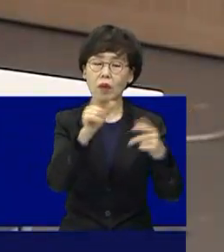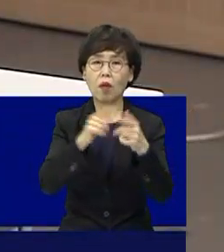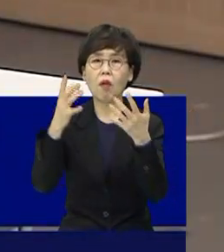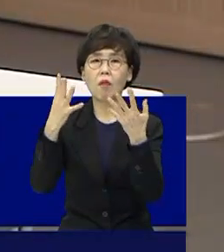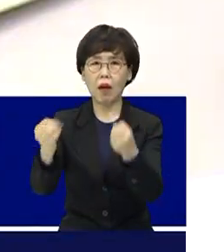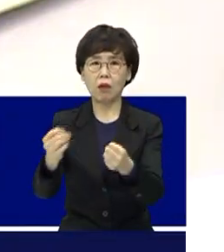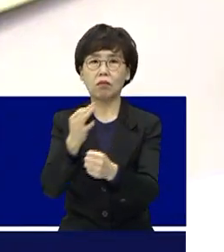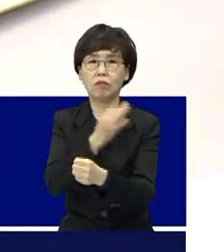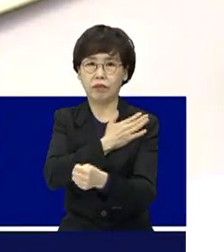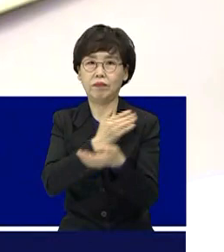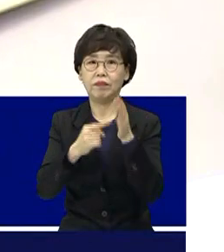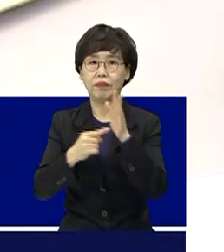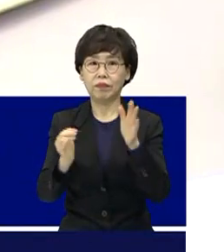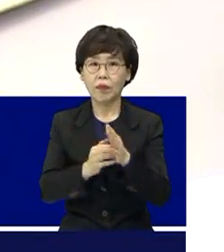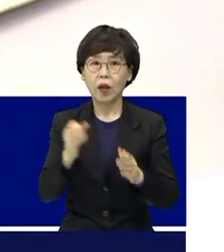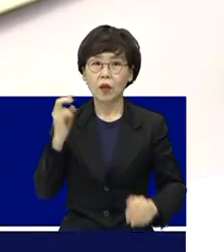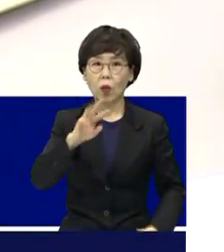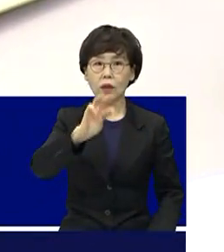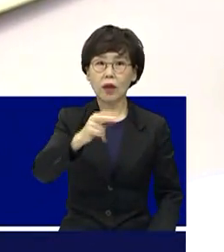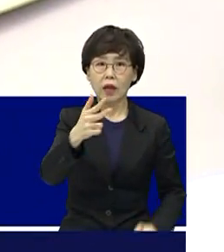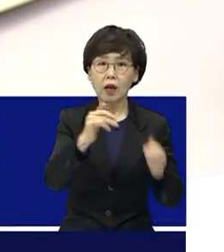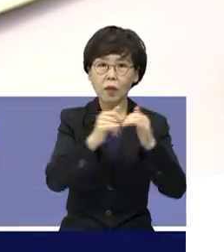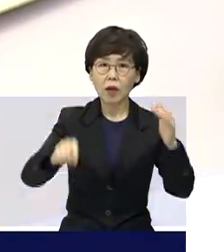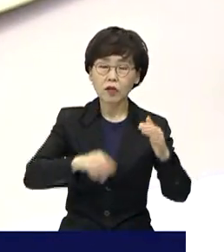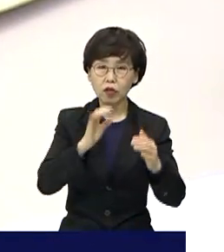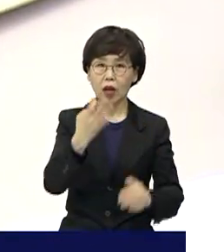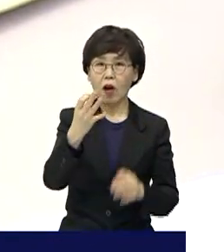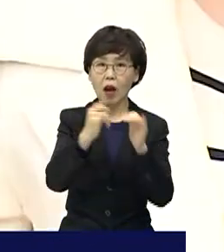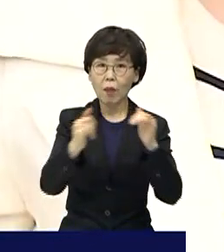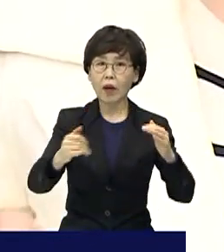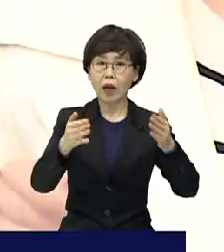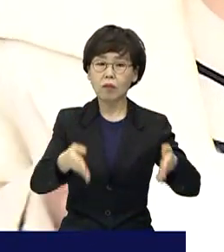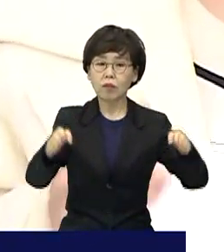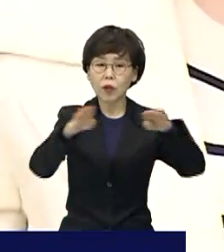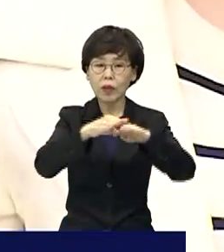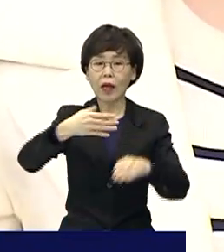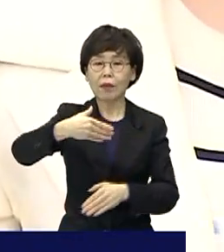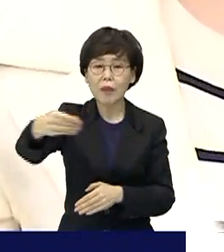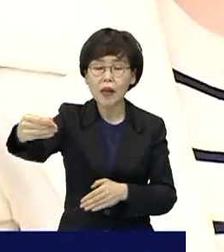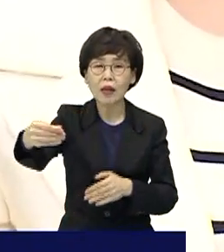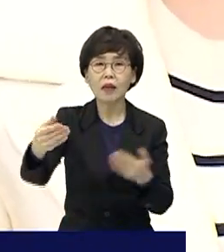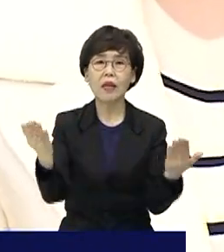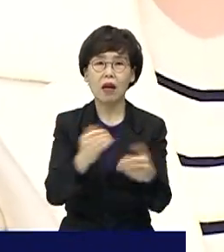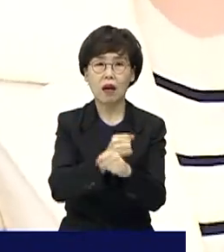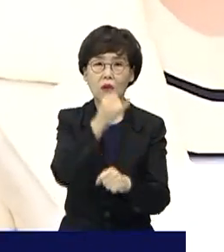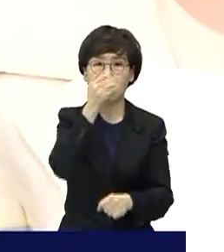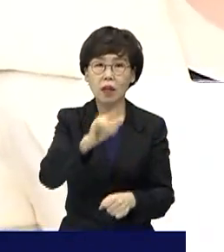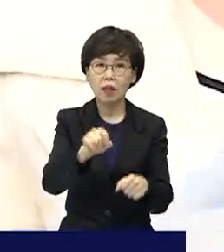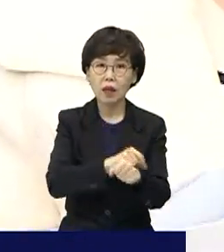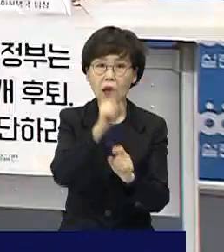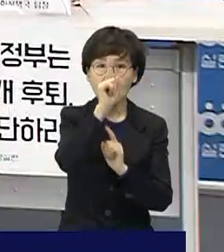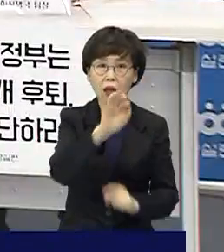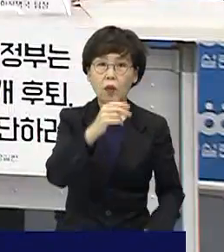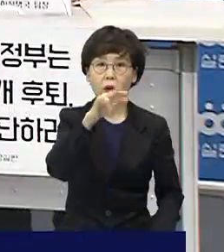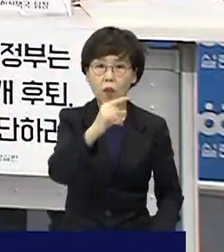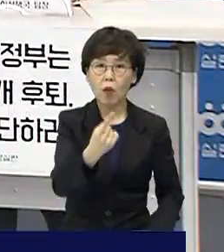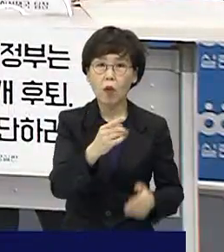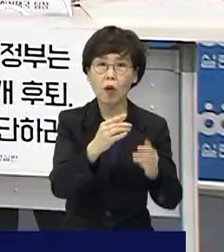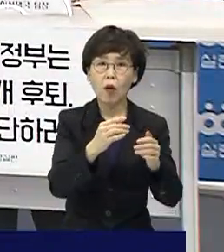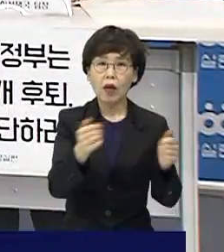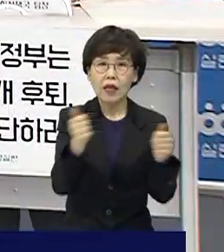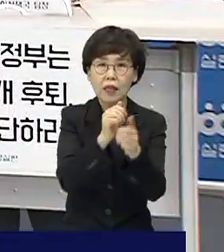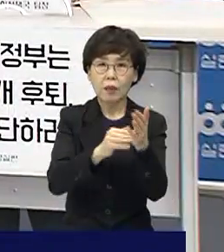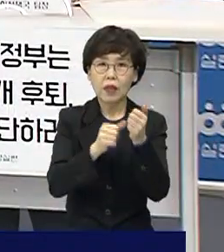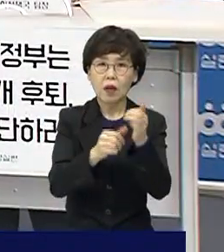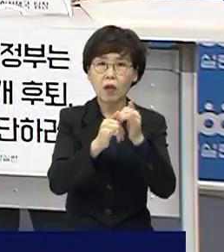것으로 조사됐습니다. 또 37명 가운데 14명이 부동산 임대업을 하고 있는데 특히 이원모